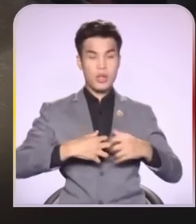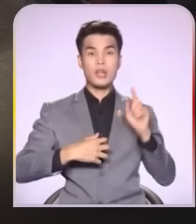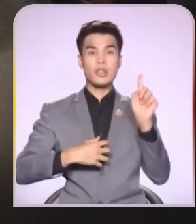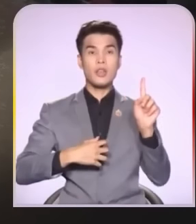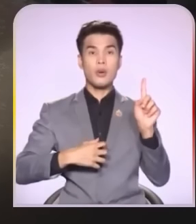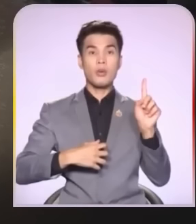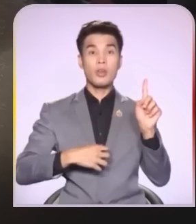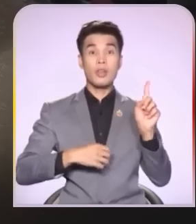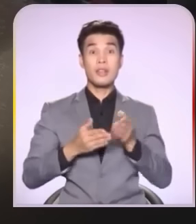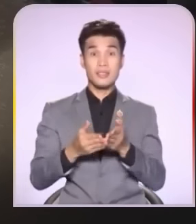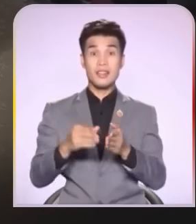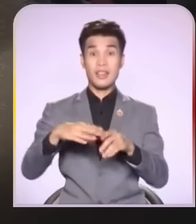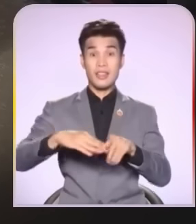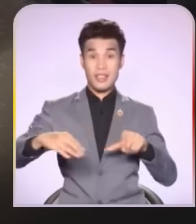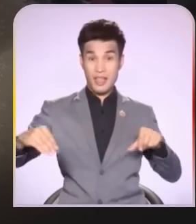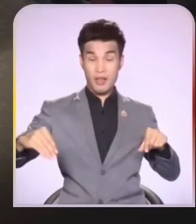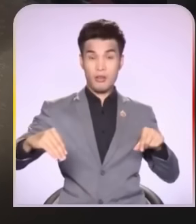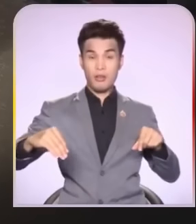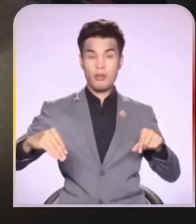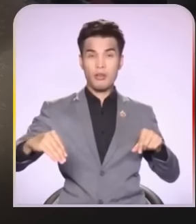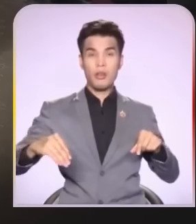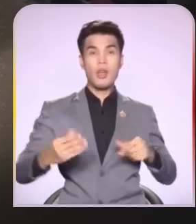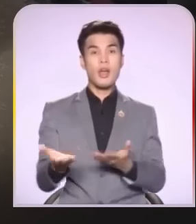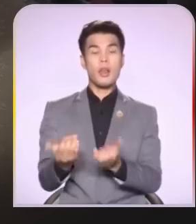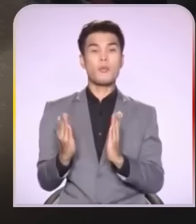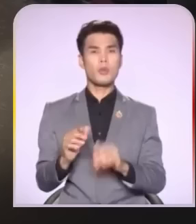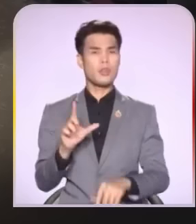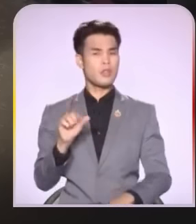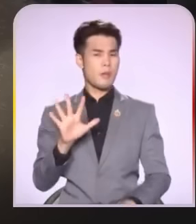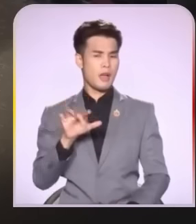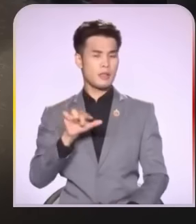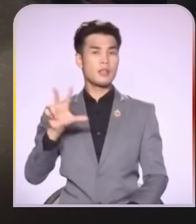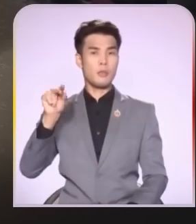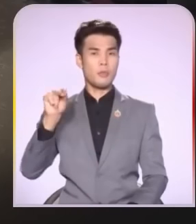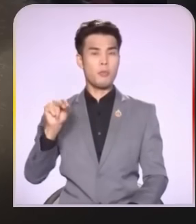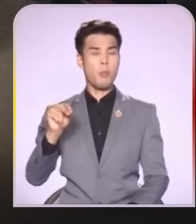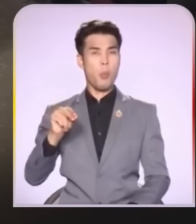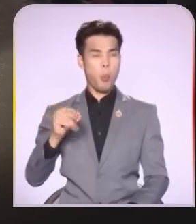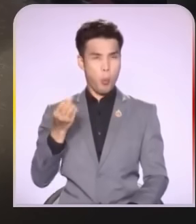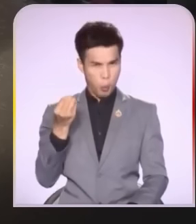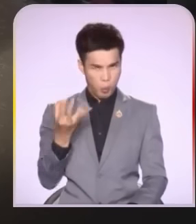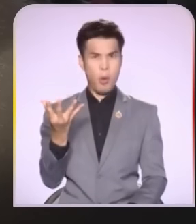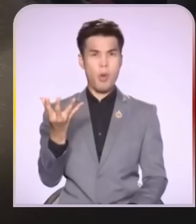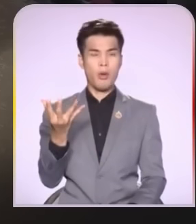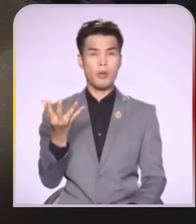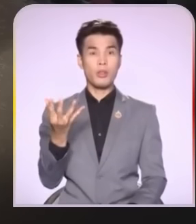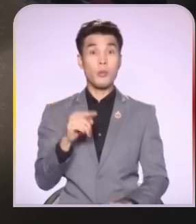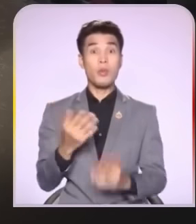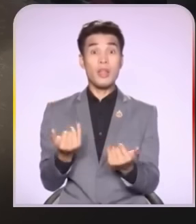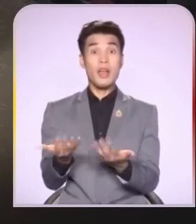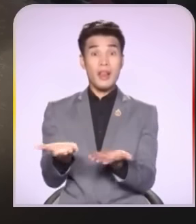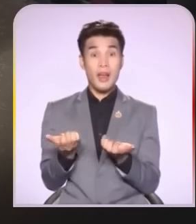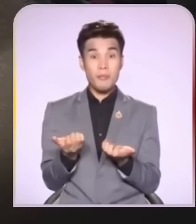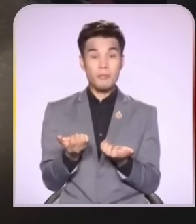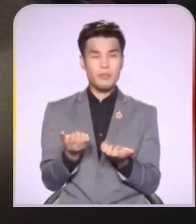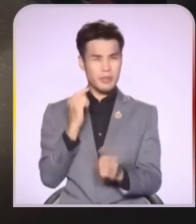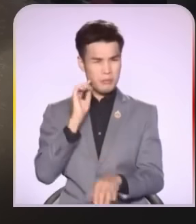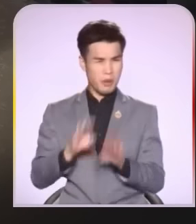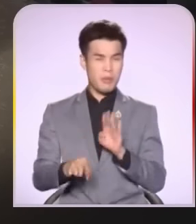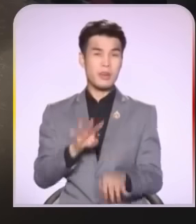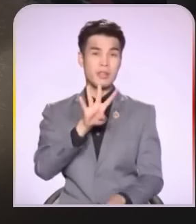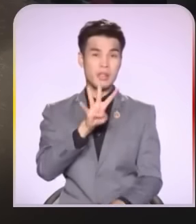มูลว่าเรือลักษณะแบบเนี้ยรับผู้โดยสารประมาณสัก25-30คนว่าเยอะอันนั้นก็เยอะแล้วแต่ลำนี้เนี่ยคาด